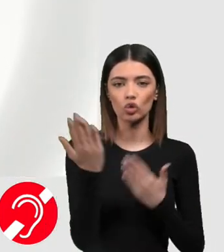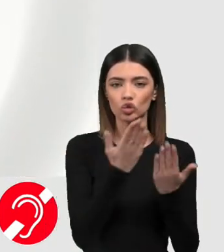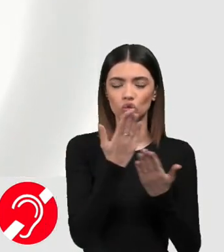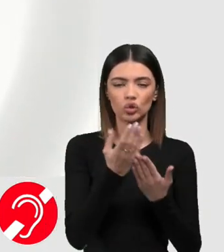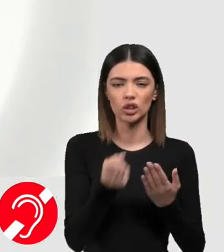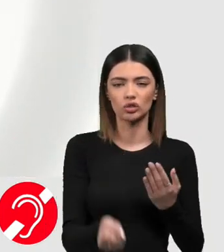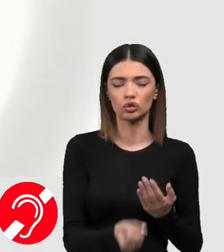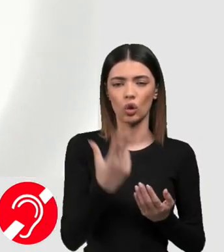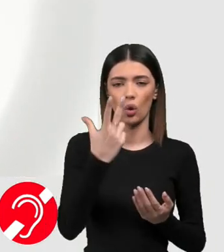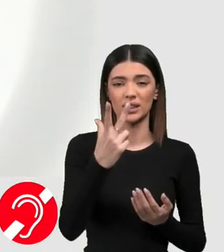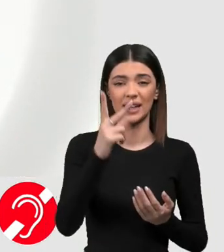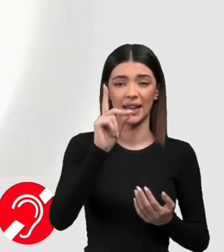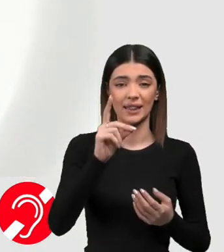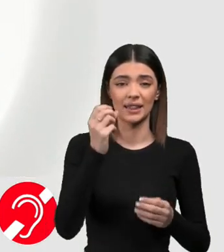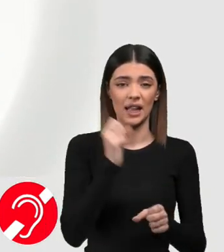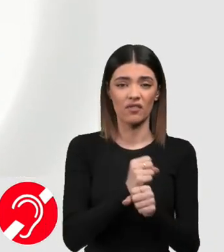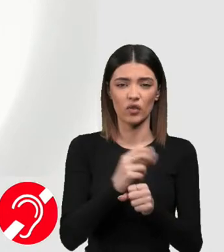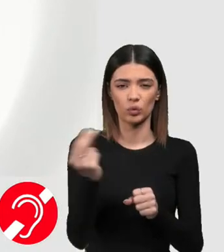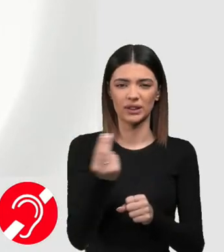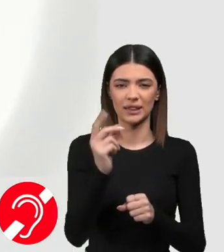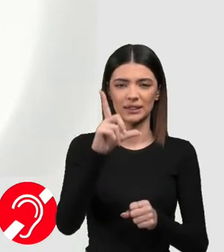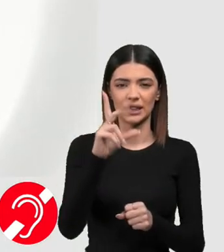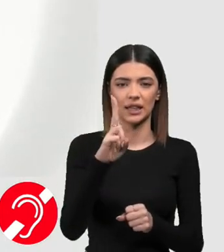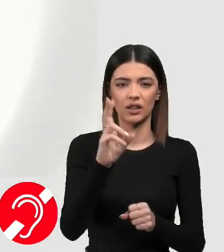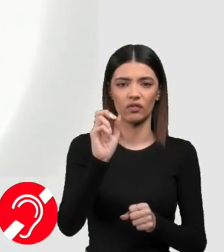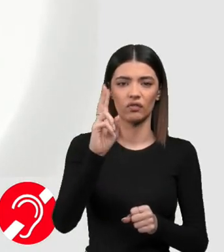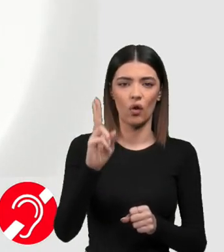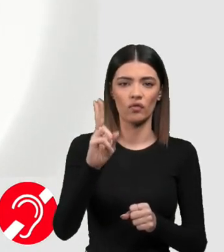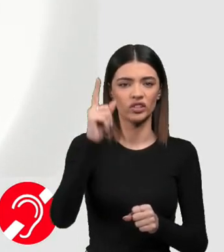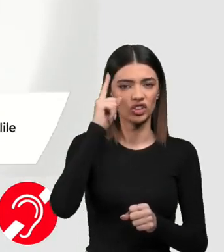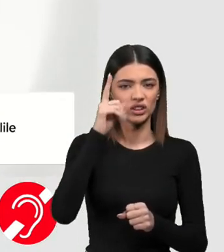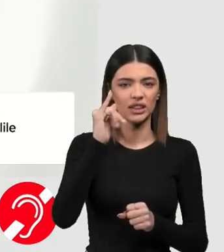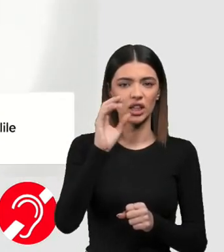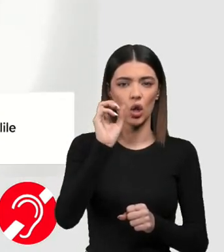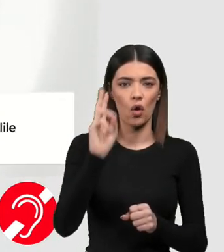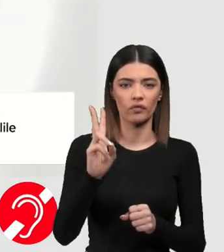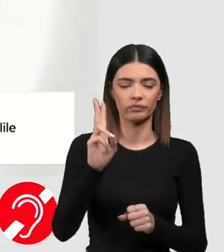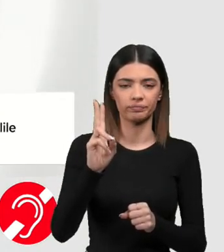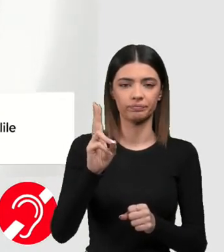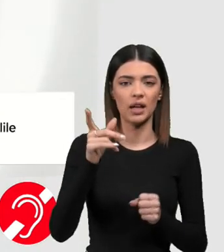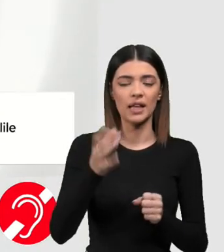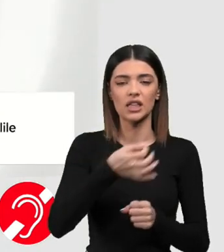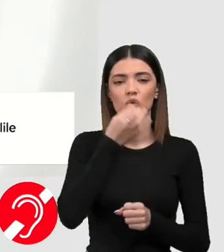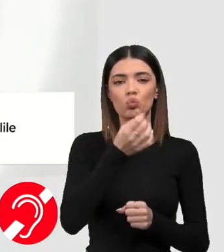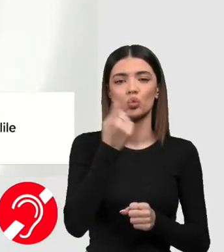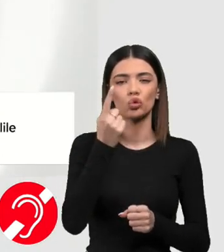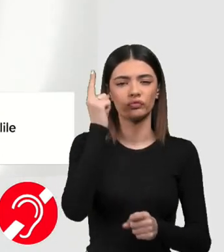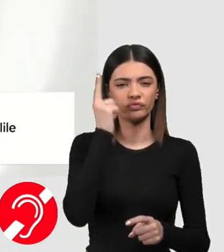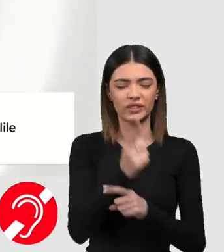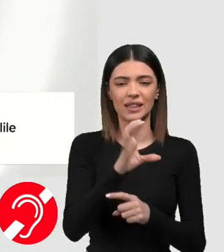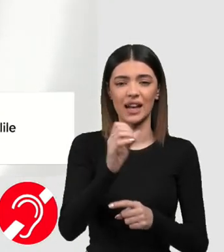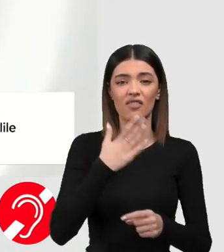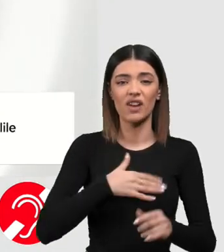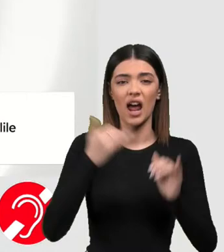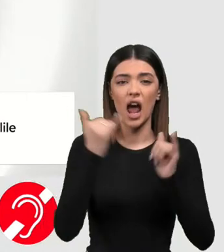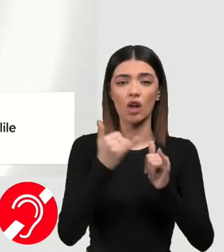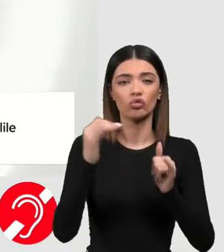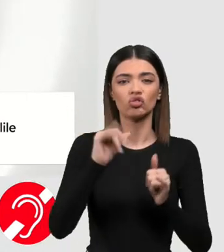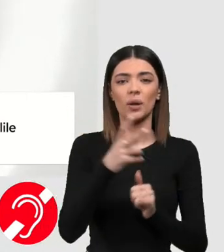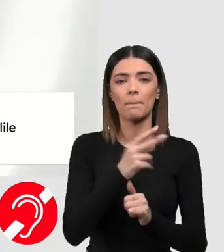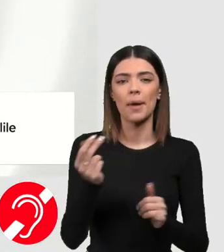Și o școală revoluționară printată 3D tocmai a apărut în Lviv, Ucraina. Este vorba despre o inițiativă care oferă